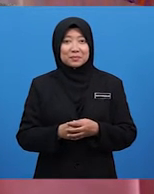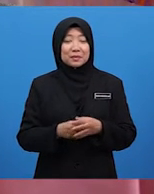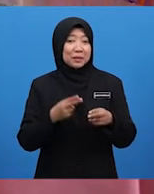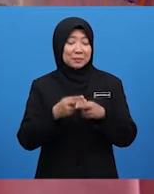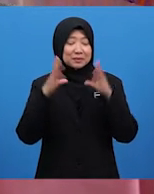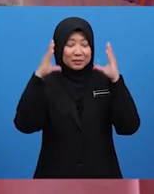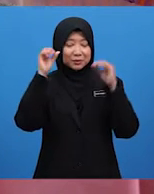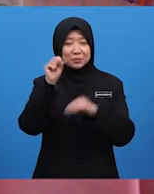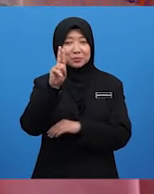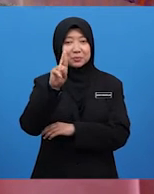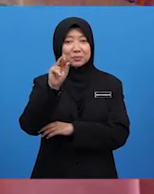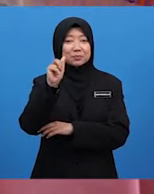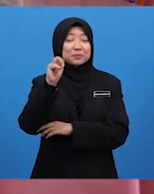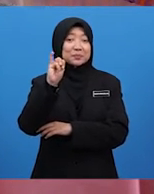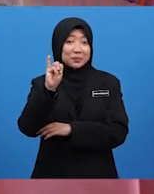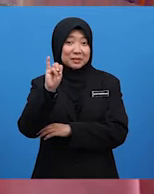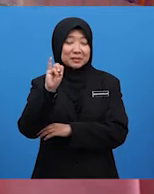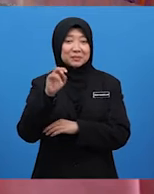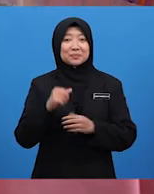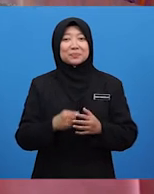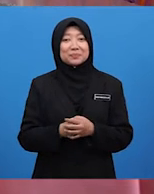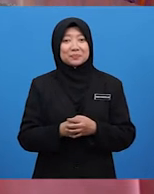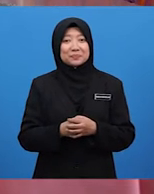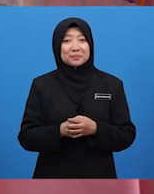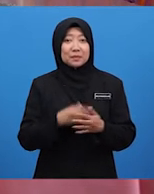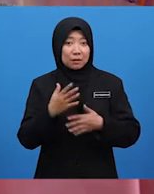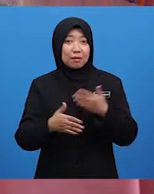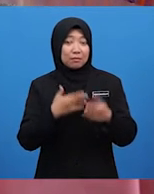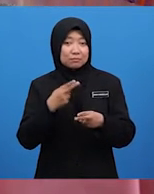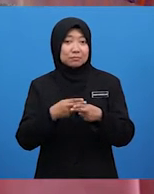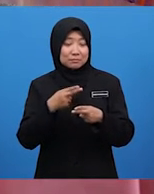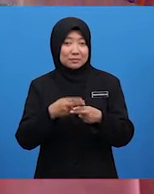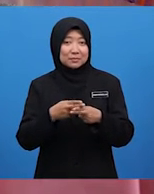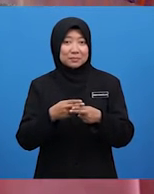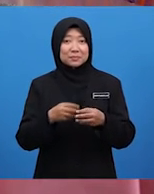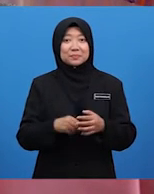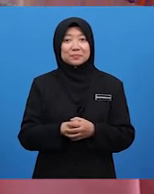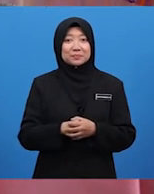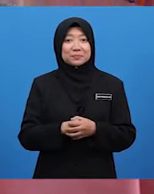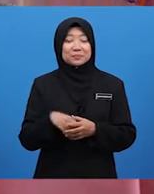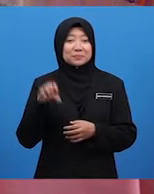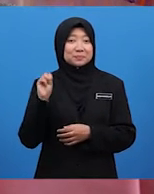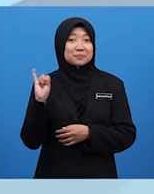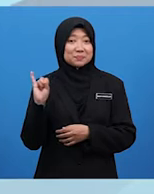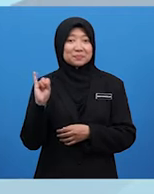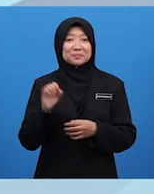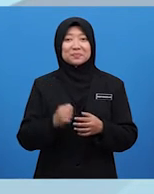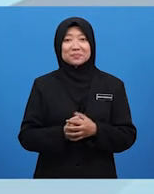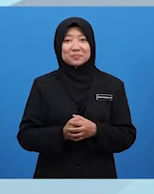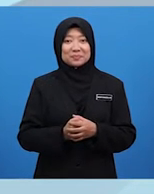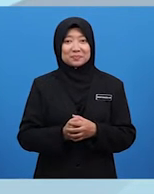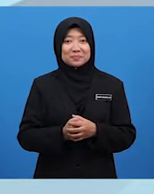cikgu Surani binti Muhammad. Isyarat nama cikgu S.I.